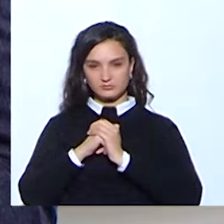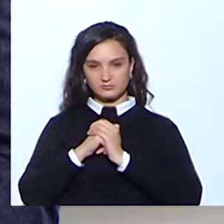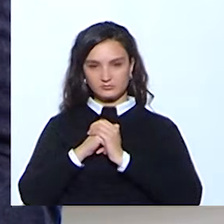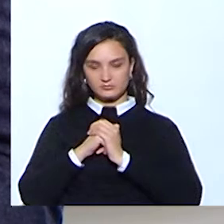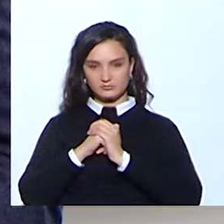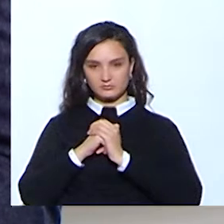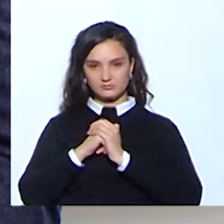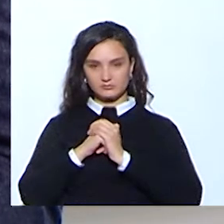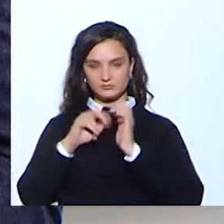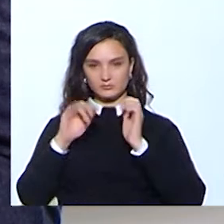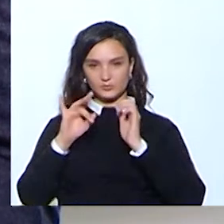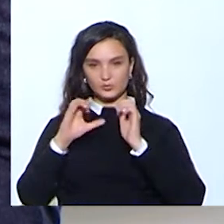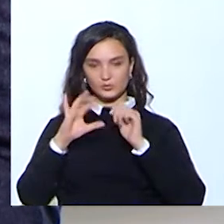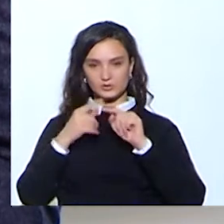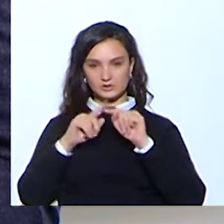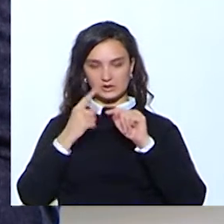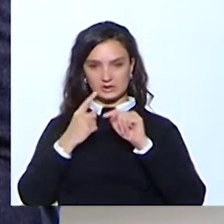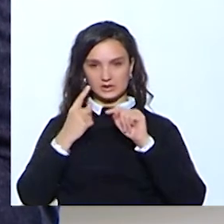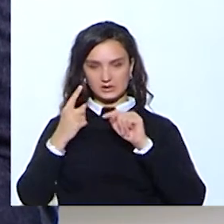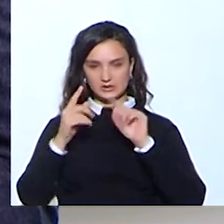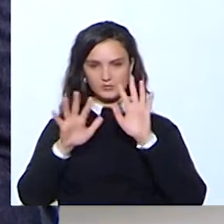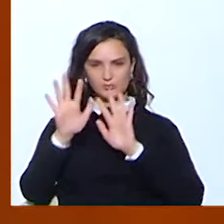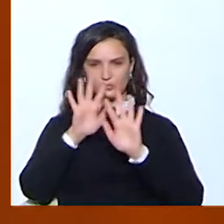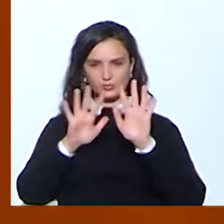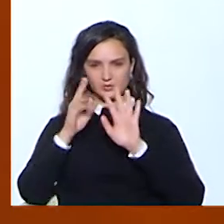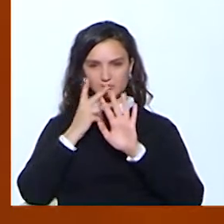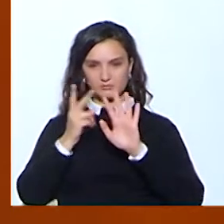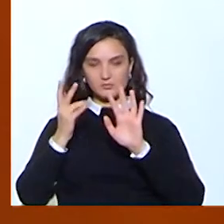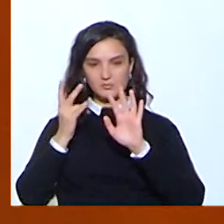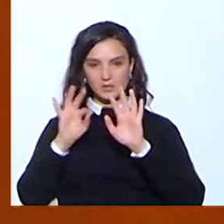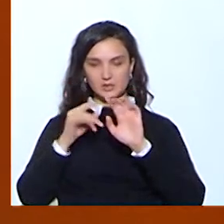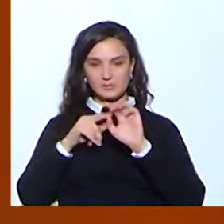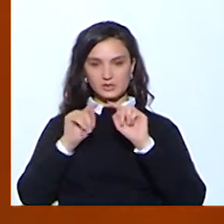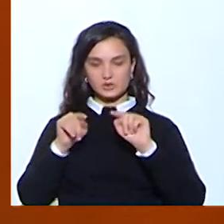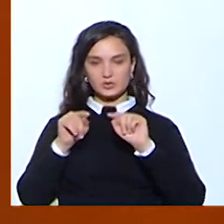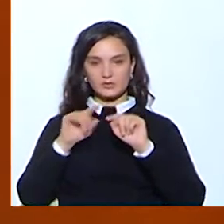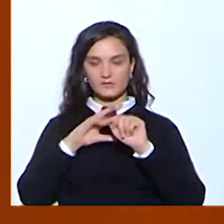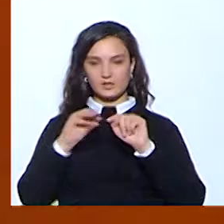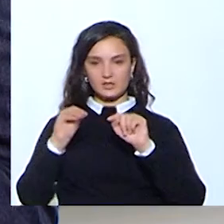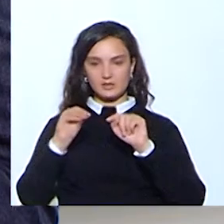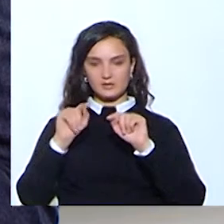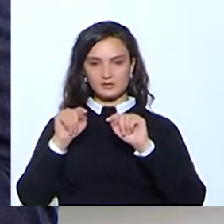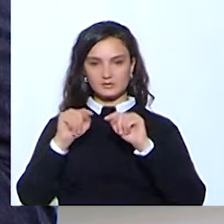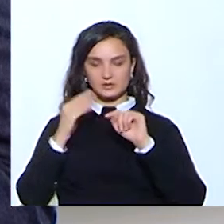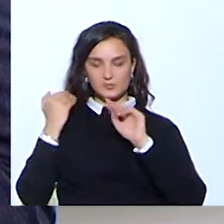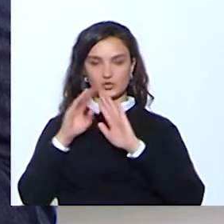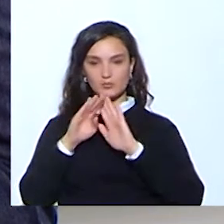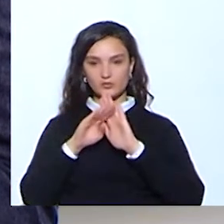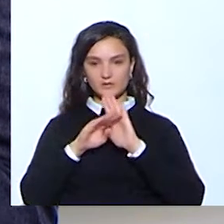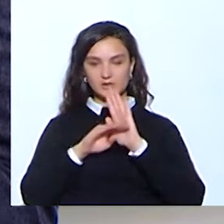ბურუსი, რომელიც ერთ-ერთი დამახასიათებელი ნიშანია. თითქოს დაბურული აქვს. მაგრამ ის ყველა ზემოთ ჩამოთვლილი